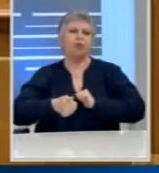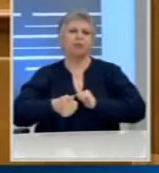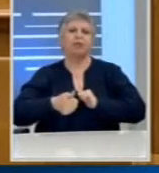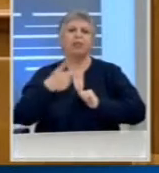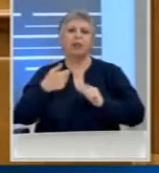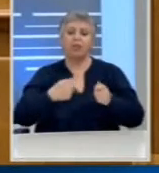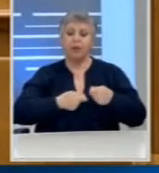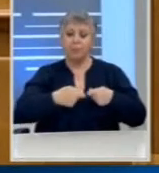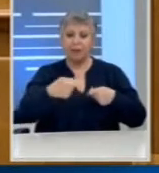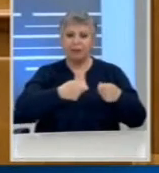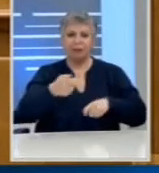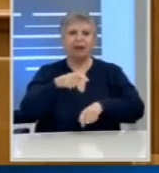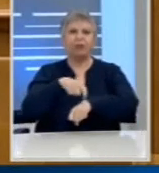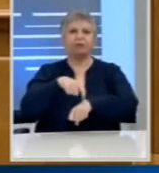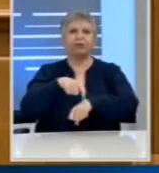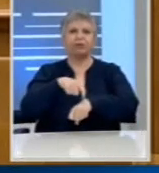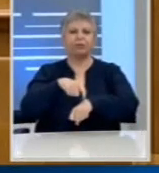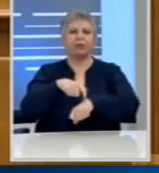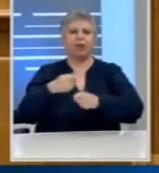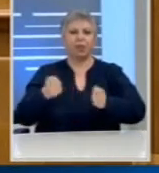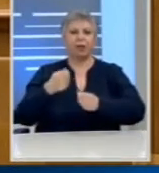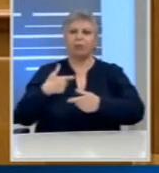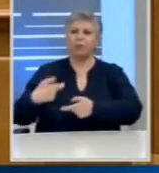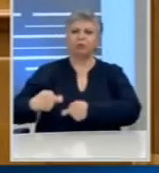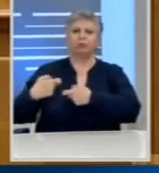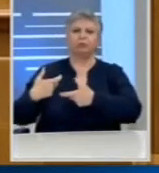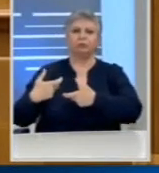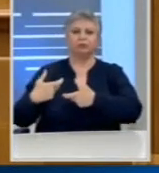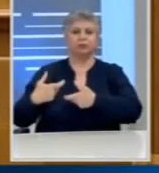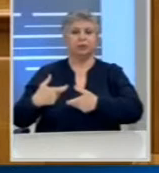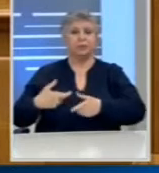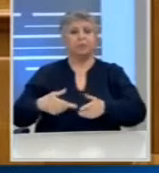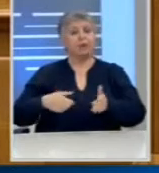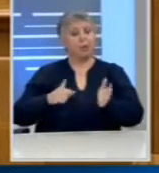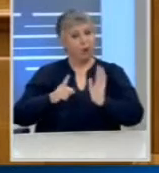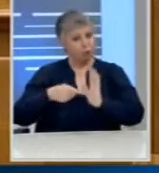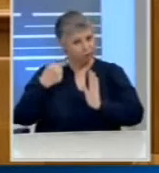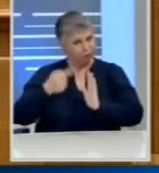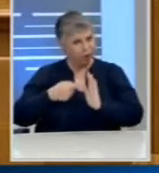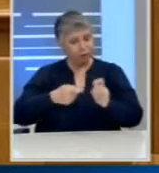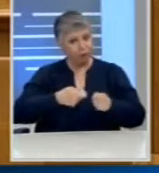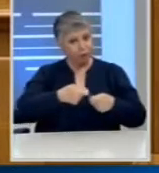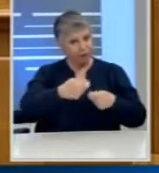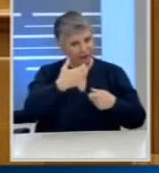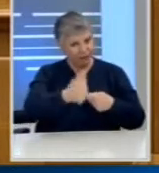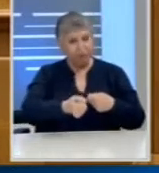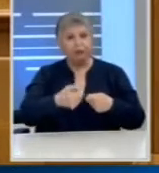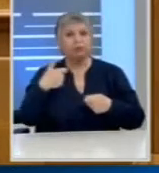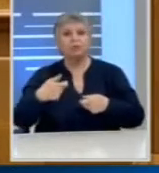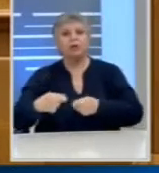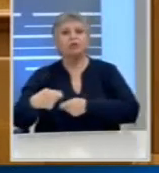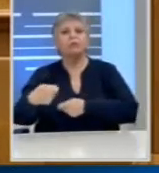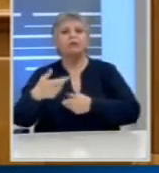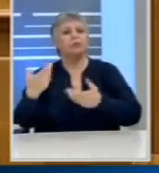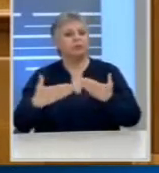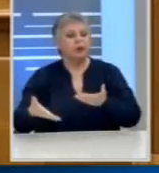εκβιαστικά. Είναι η πρώτη φορά που έχουμε αντίμετρα. Αλλά εάν θέλουν να δουν την πραγματική εικόνα της αγοράς και αν δεν πιστεύουν